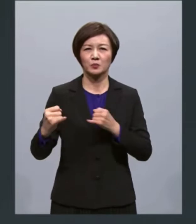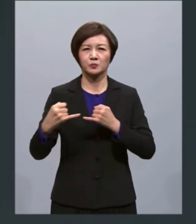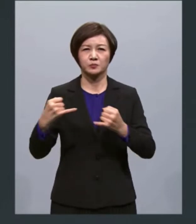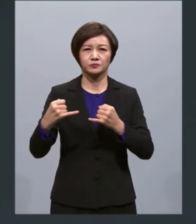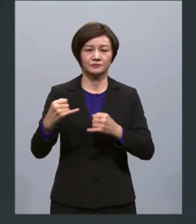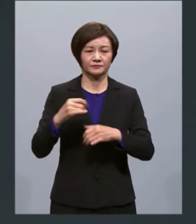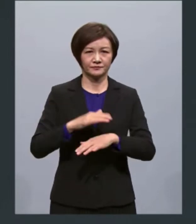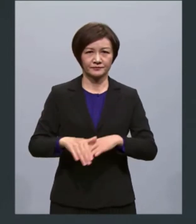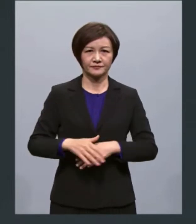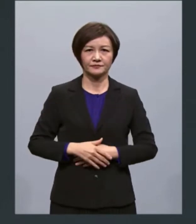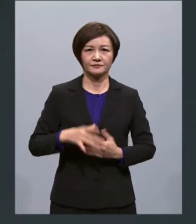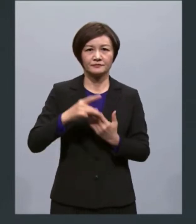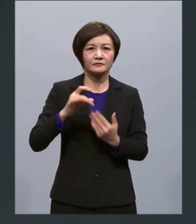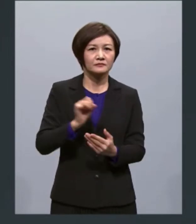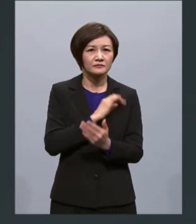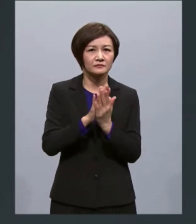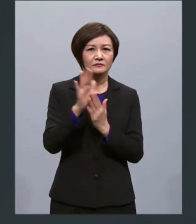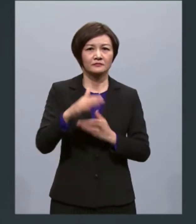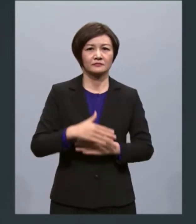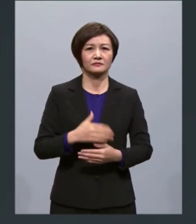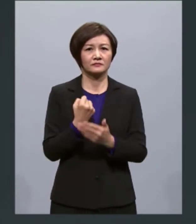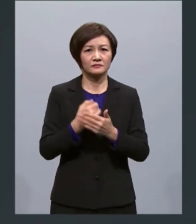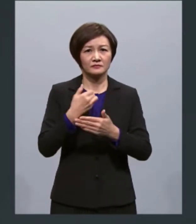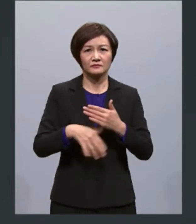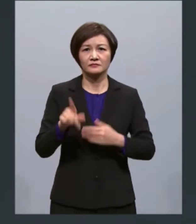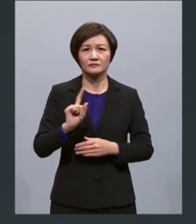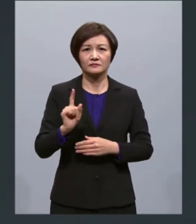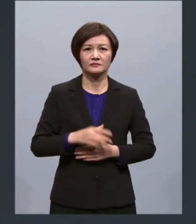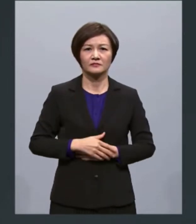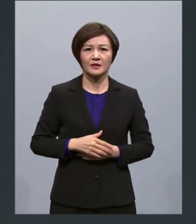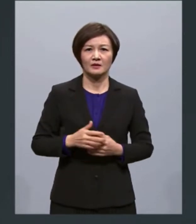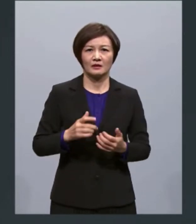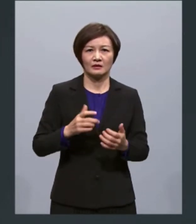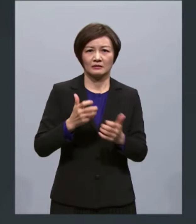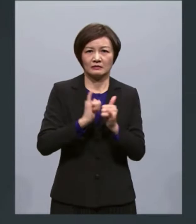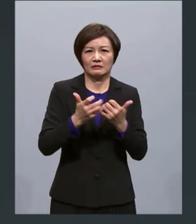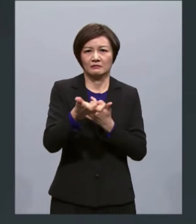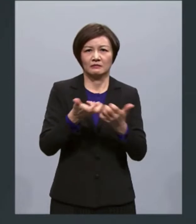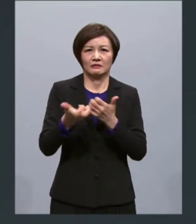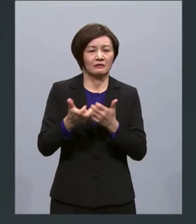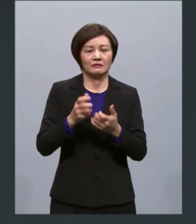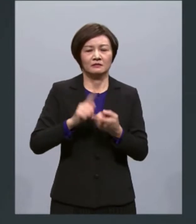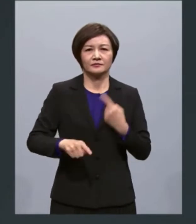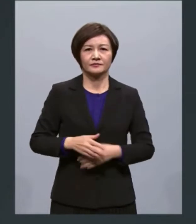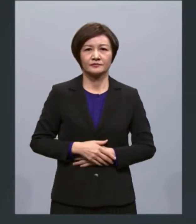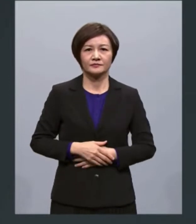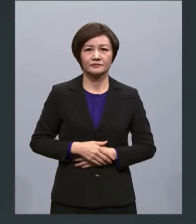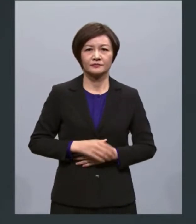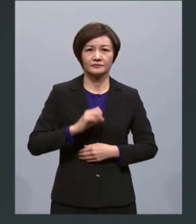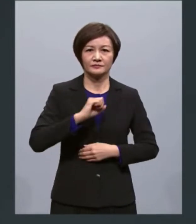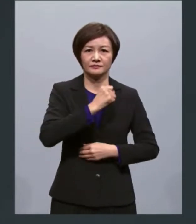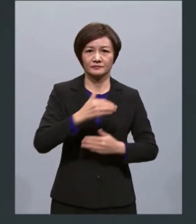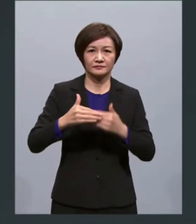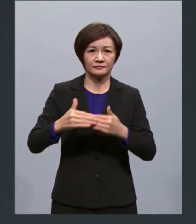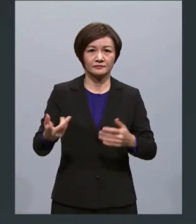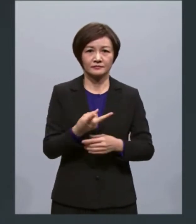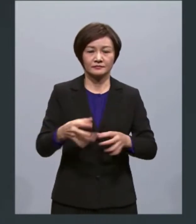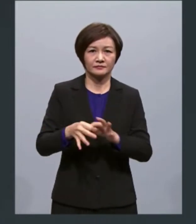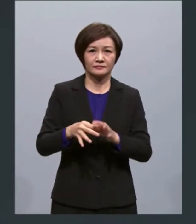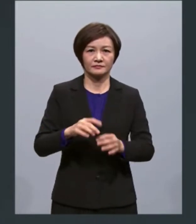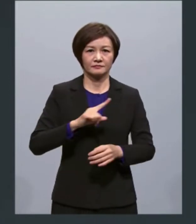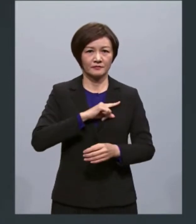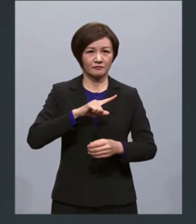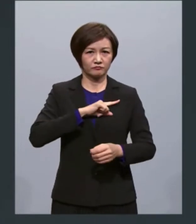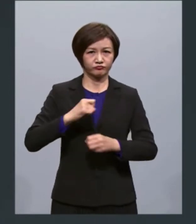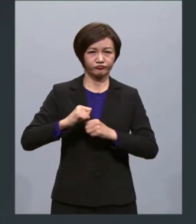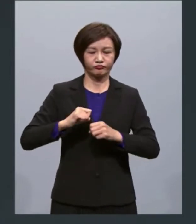仇恨，选举过后只是留下一个被撕裂的社会。我认为两岸关系最佳的方案就是台湾自主、